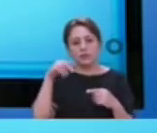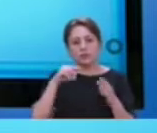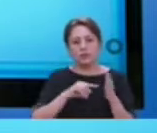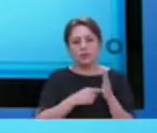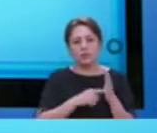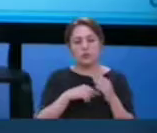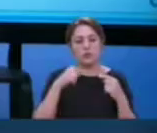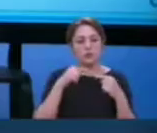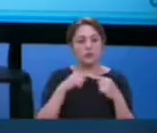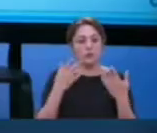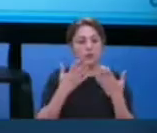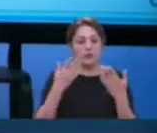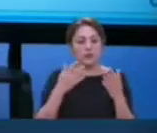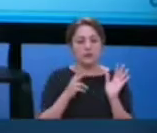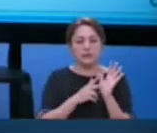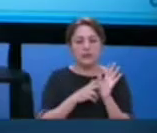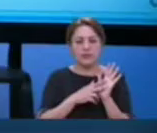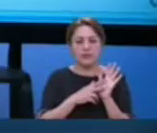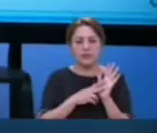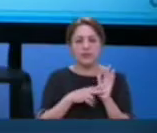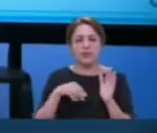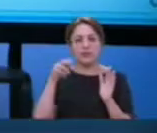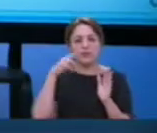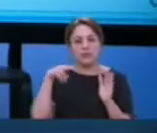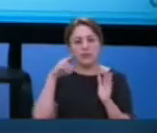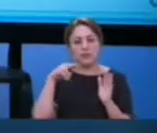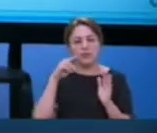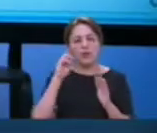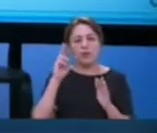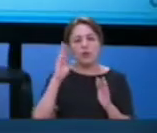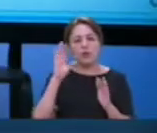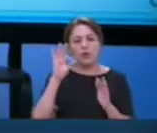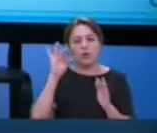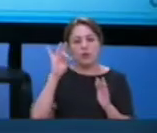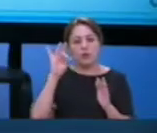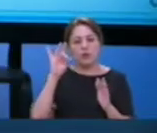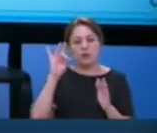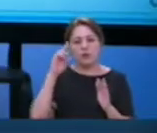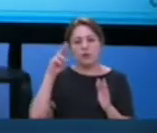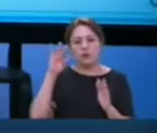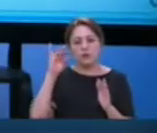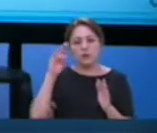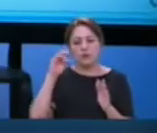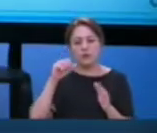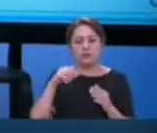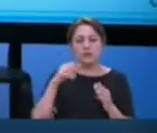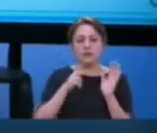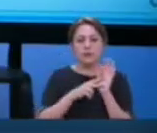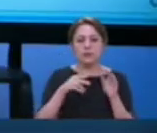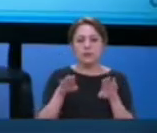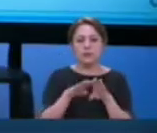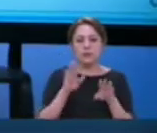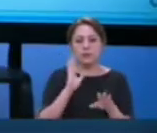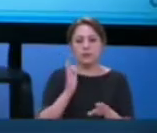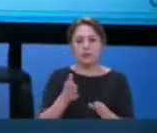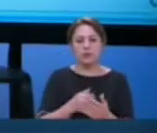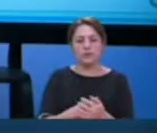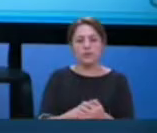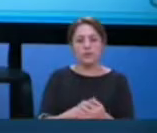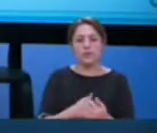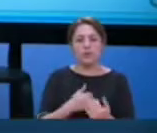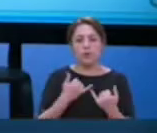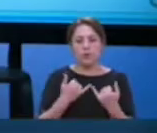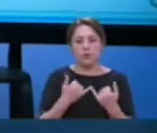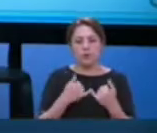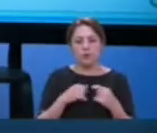son necha ekan? 8. Demak, D ning koordinatasi 8 ga teng ekan. Endi